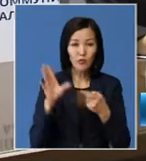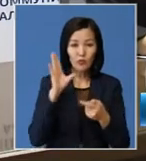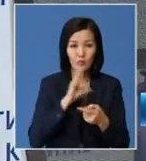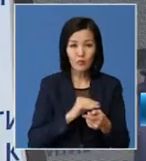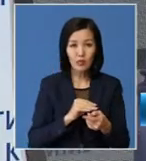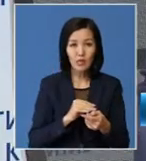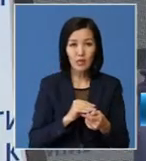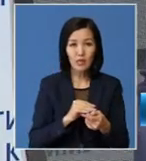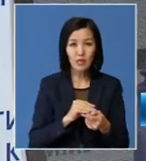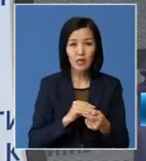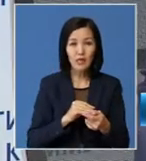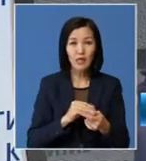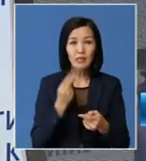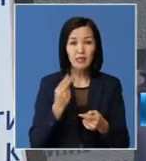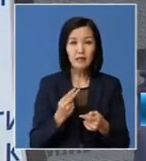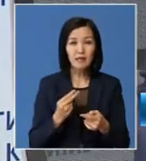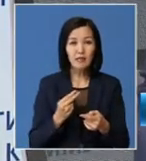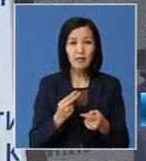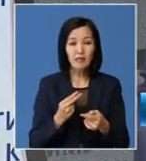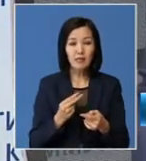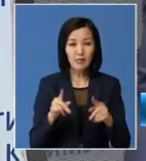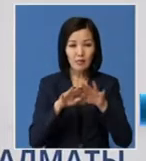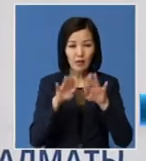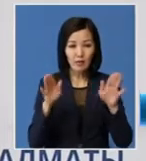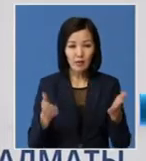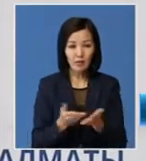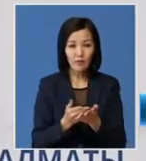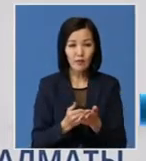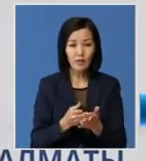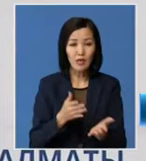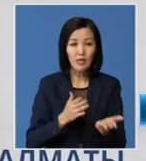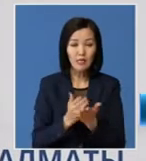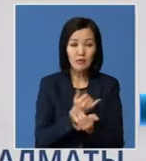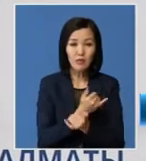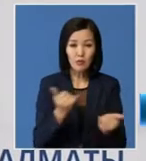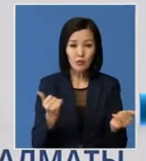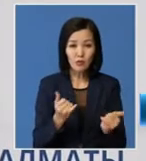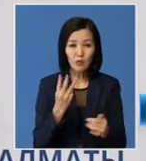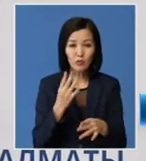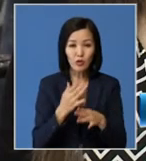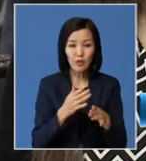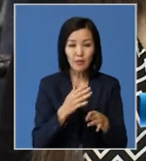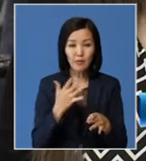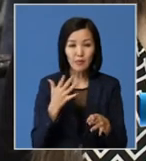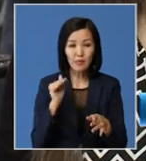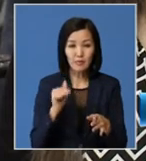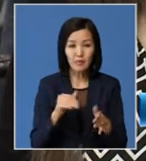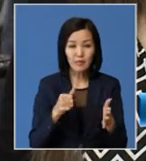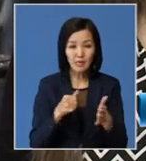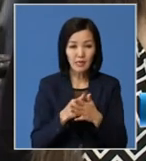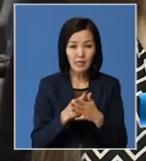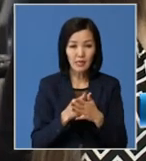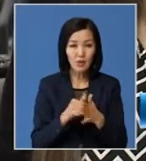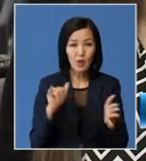алды. Ол үшін тек арнайы цифрлық қабылдағыш болса болғаны. Құны қызмет көрсету пакетіне қарай 3500-5000 теңге аралығында.